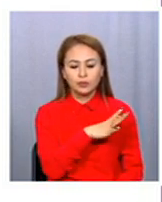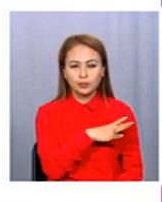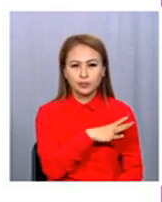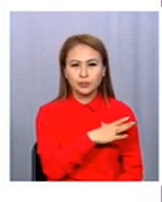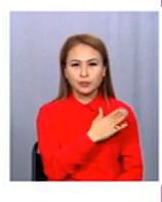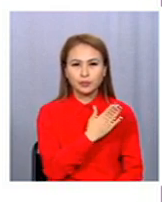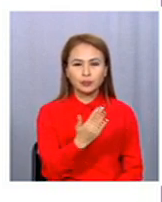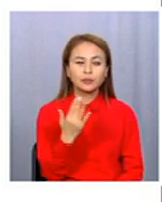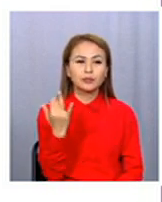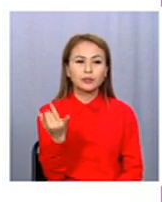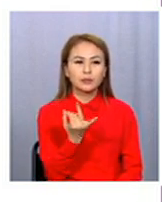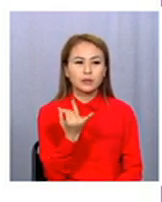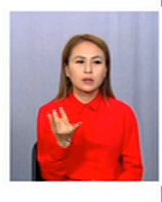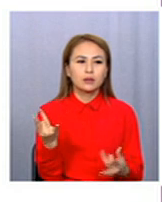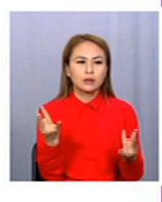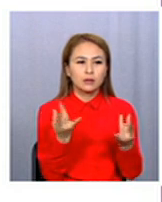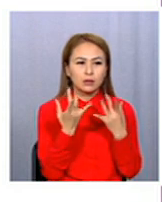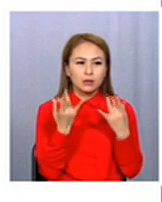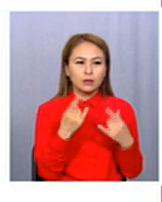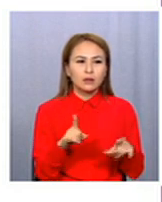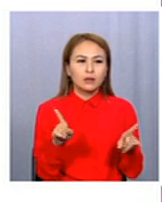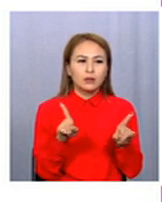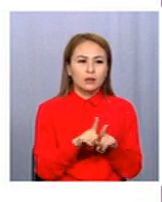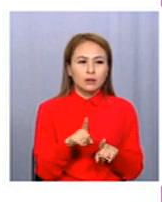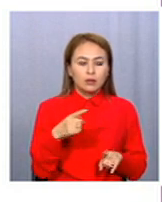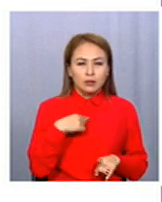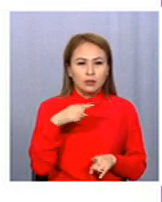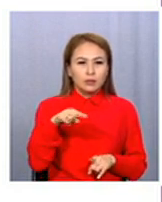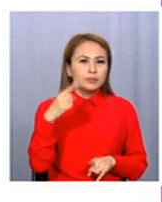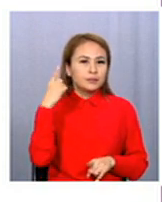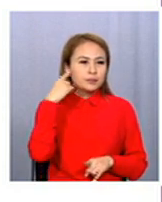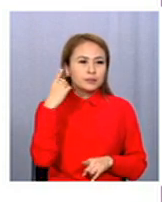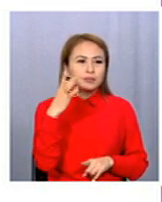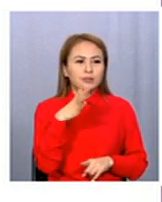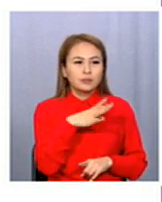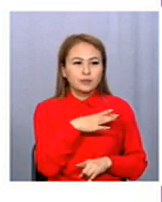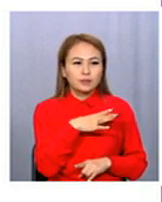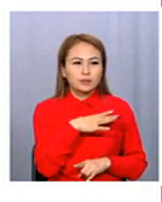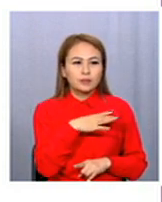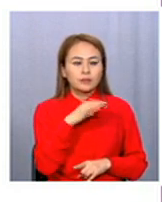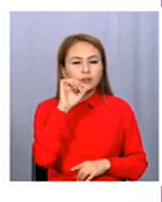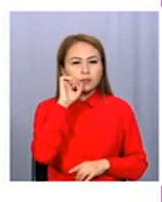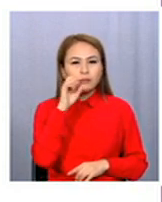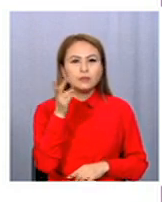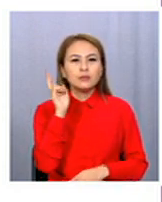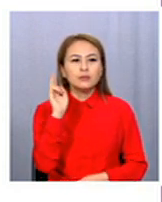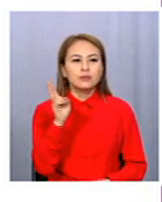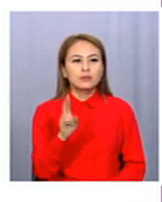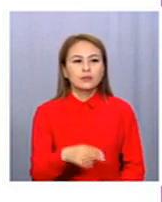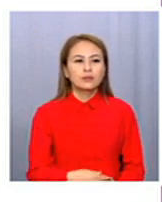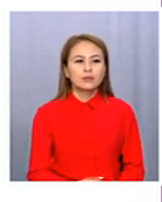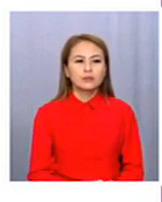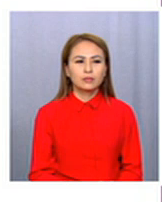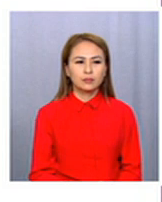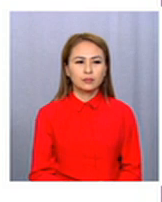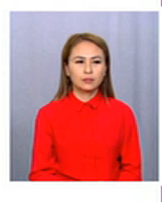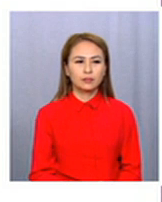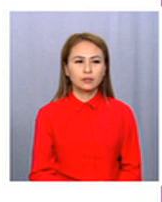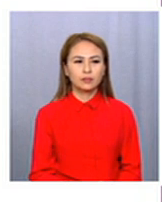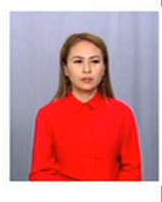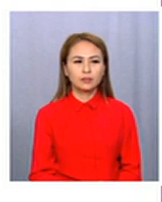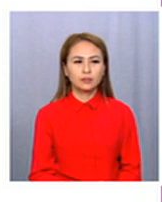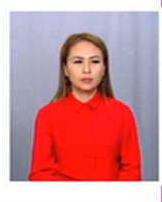Жаңағы қызық ертегілерді де мен сол кісіден естігенмін. Әже деген кім?